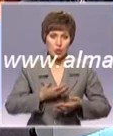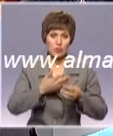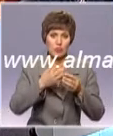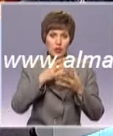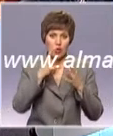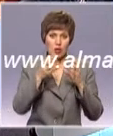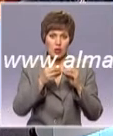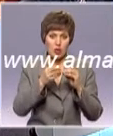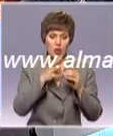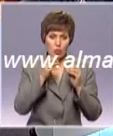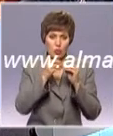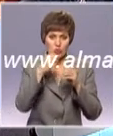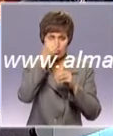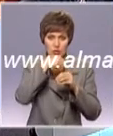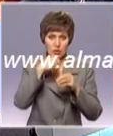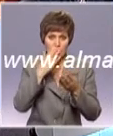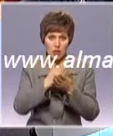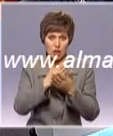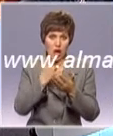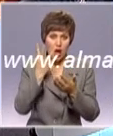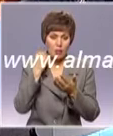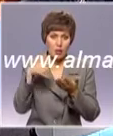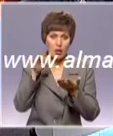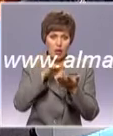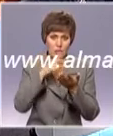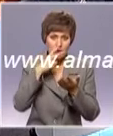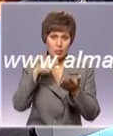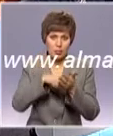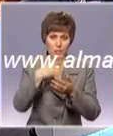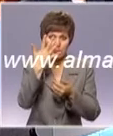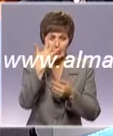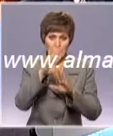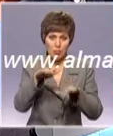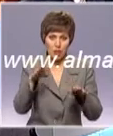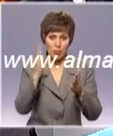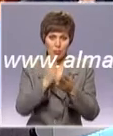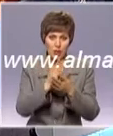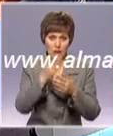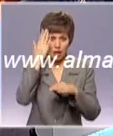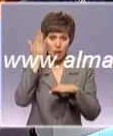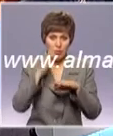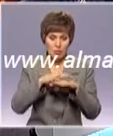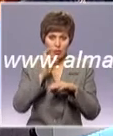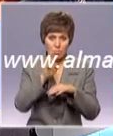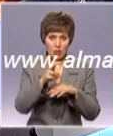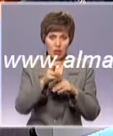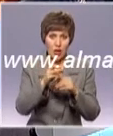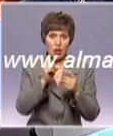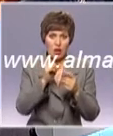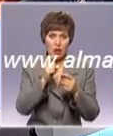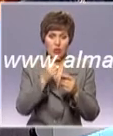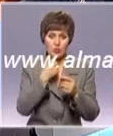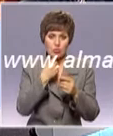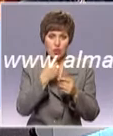ғанасты. Алматы қаласында пропискам бар, 5 балам бар. Соны акиматқа барсам жауап ала алмаймын. Көп балалы ретінде